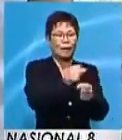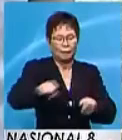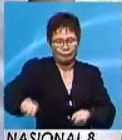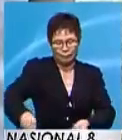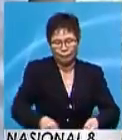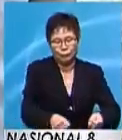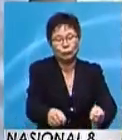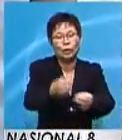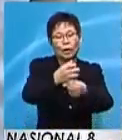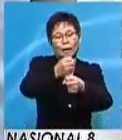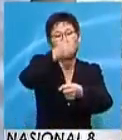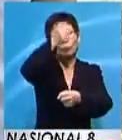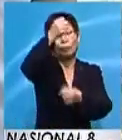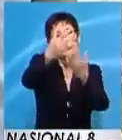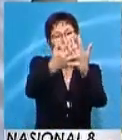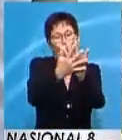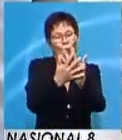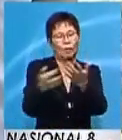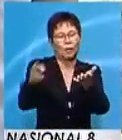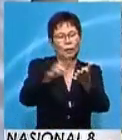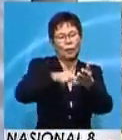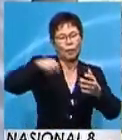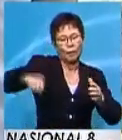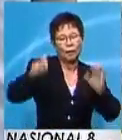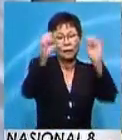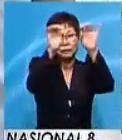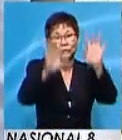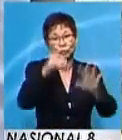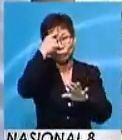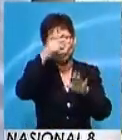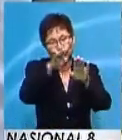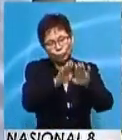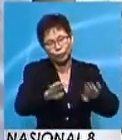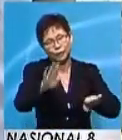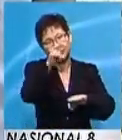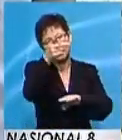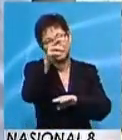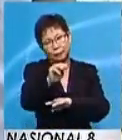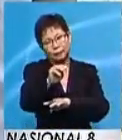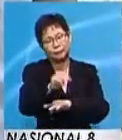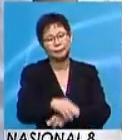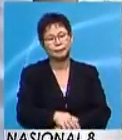Alden Rani melaporkan dari Mahkamah Shah Alam untuk Berita RTM.